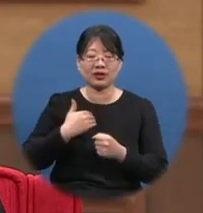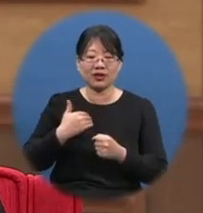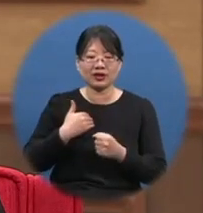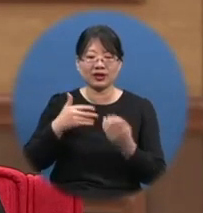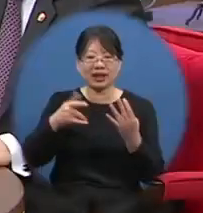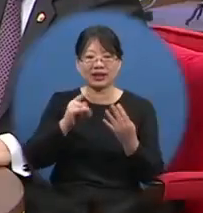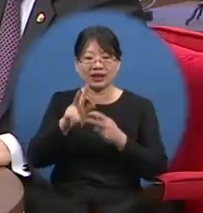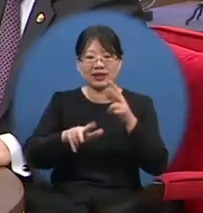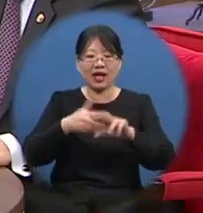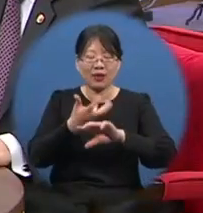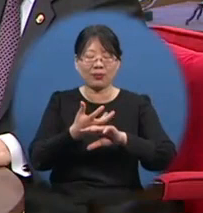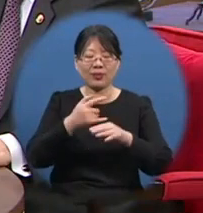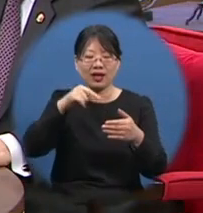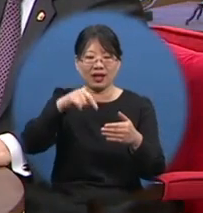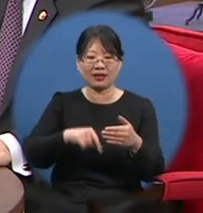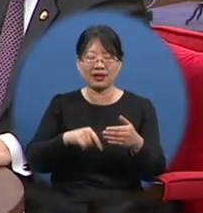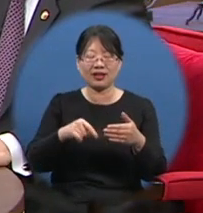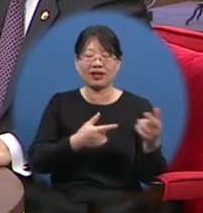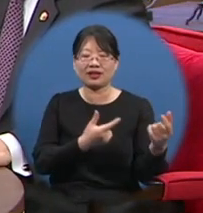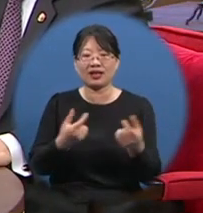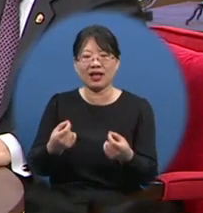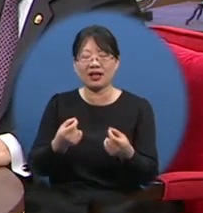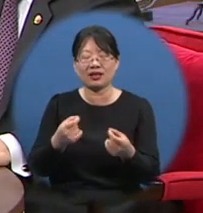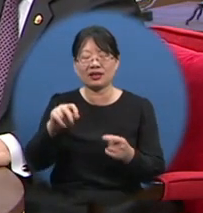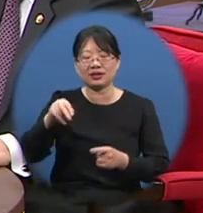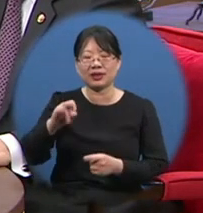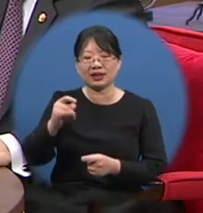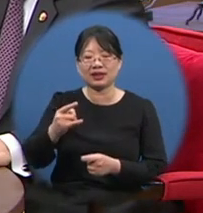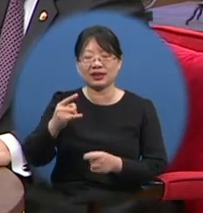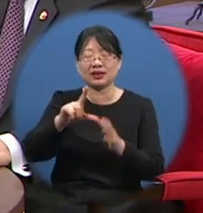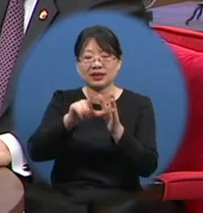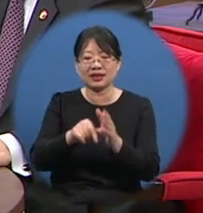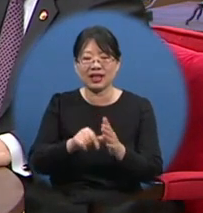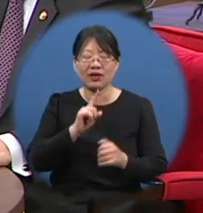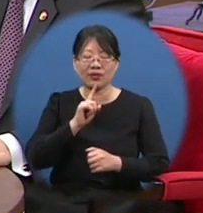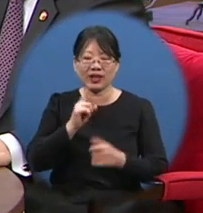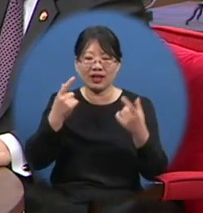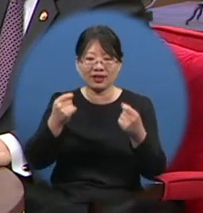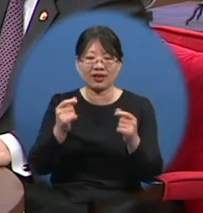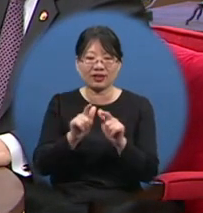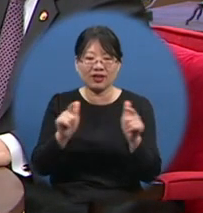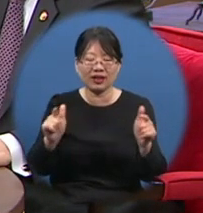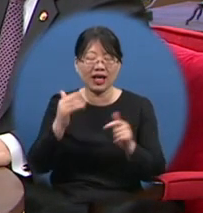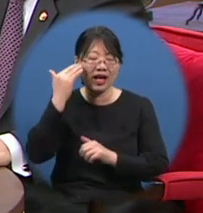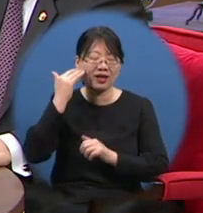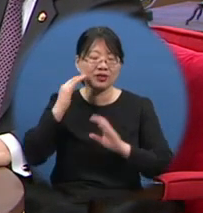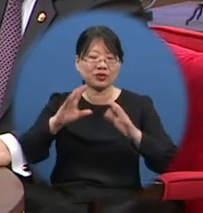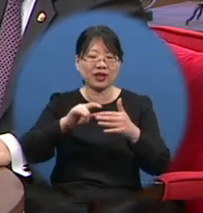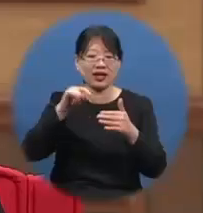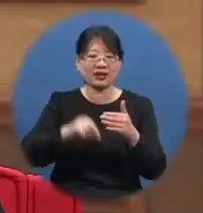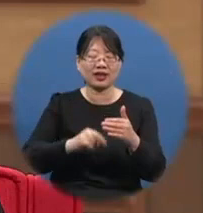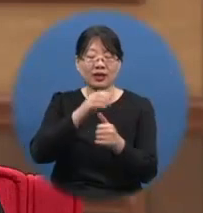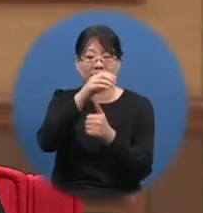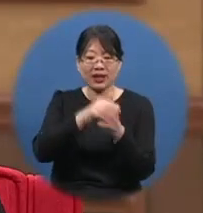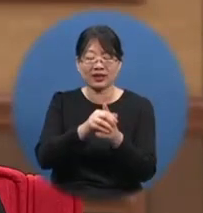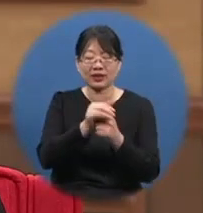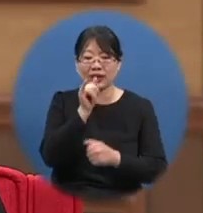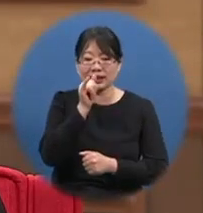어쩌면 4차 산업혁명이다, 또 스마트 시대다, 이런 것이 우리 대한민국에